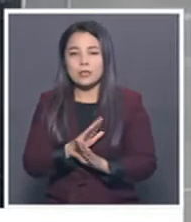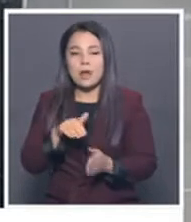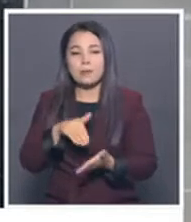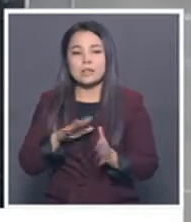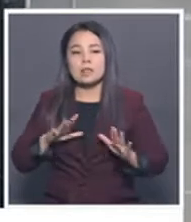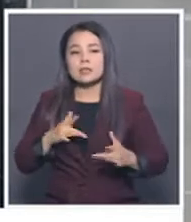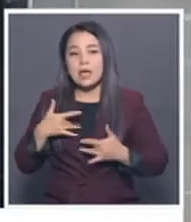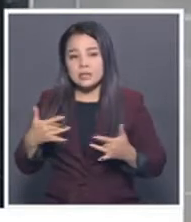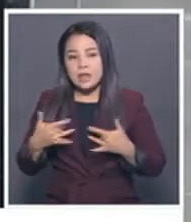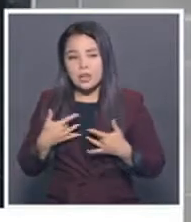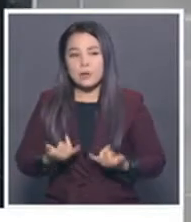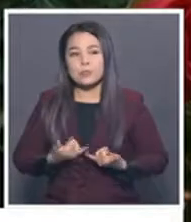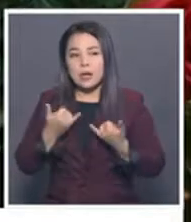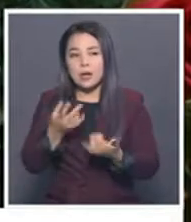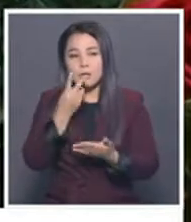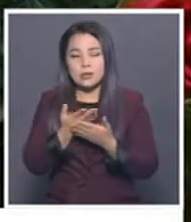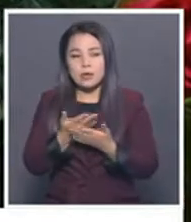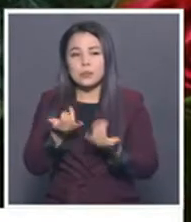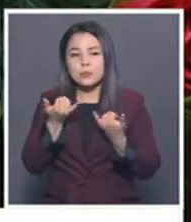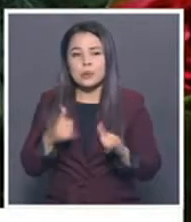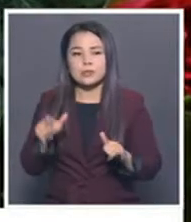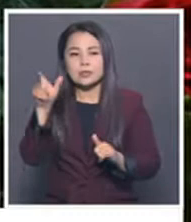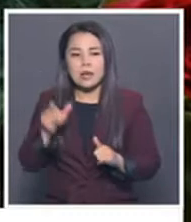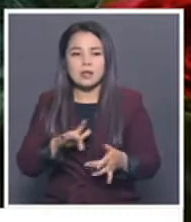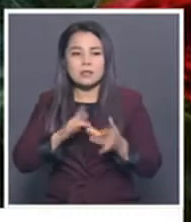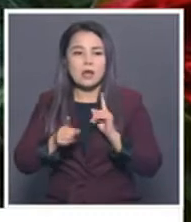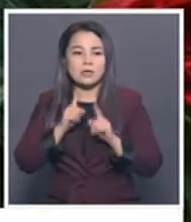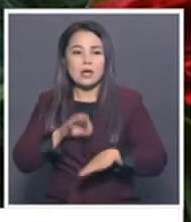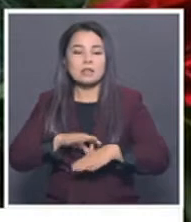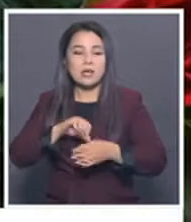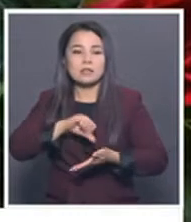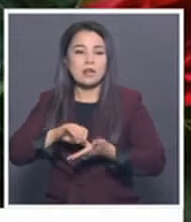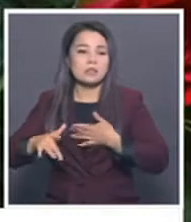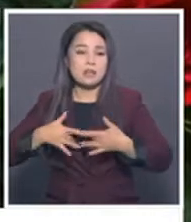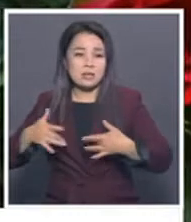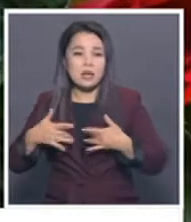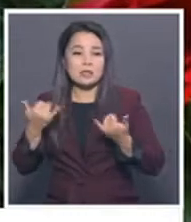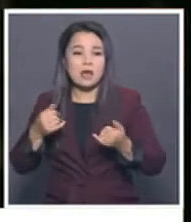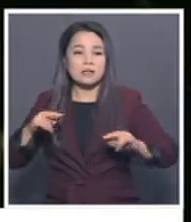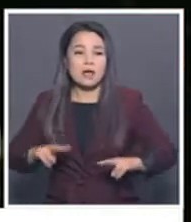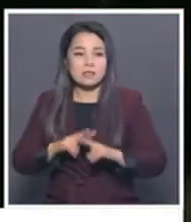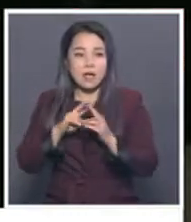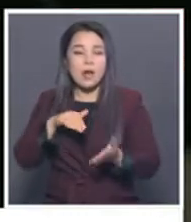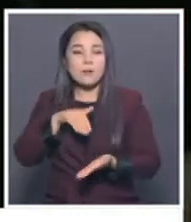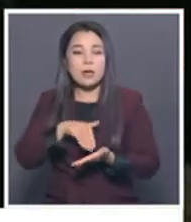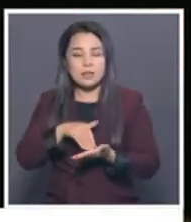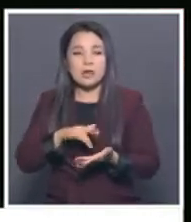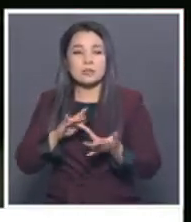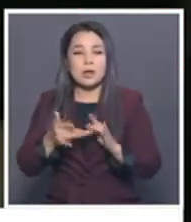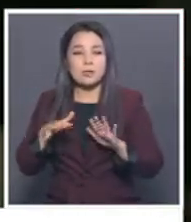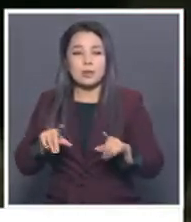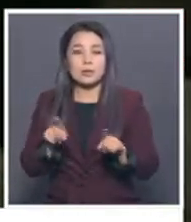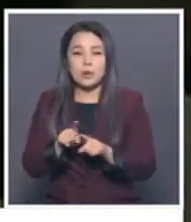театры көрермендерге құшақ жайған қандай адам атты онлайн концерт ұсынса, дәл қазір Астана балет театрының YouTube